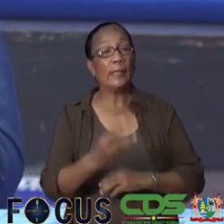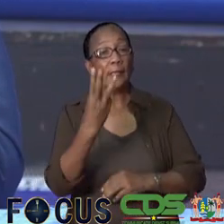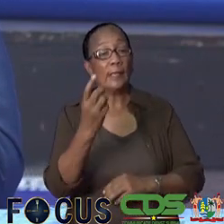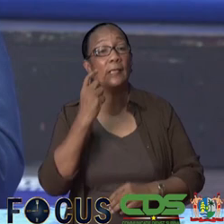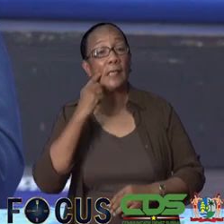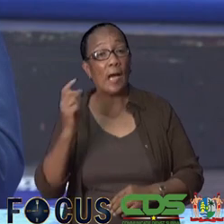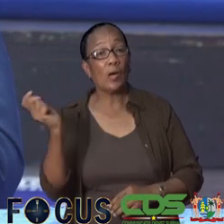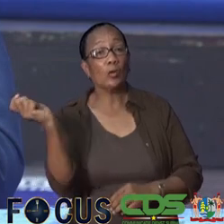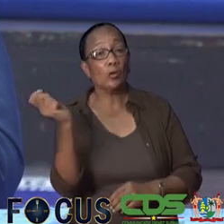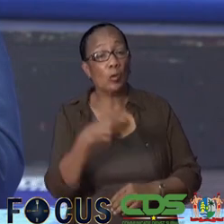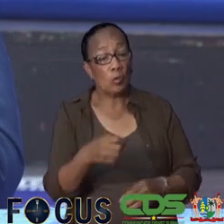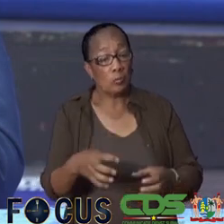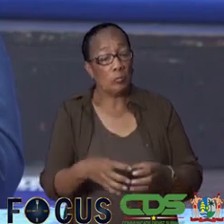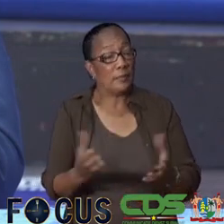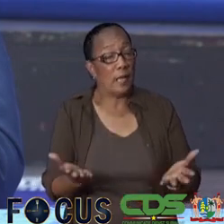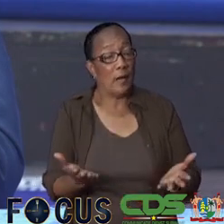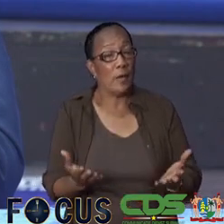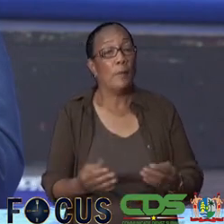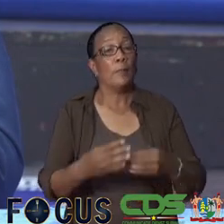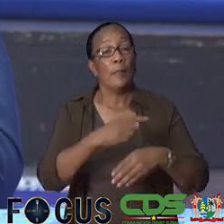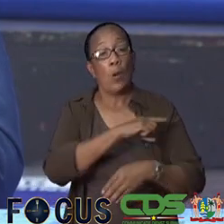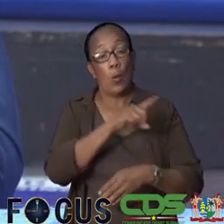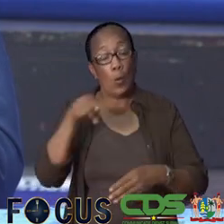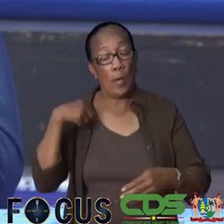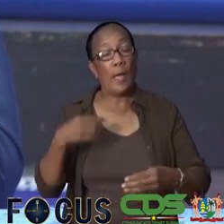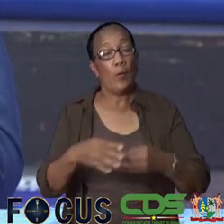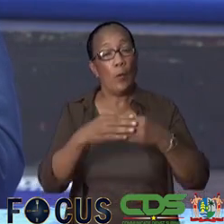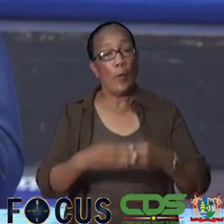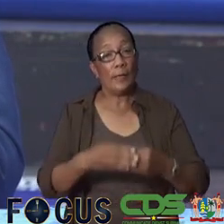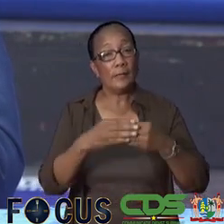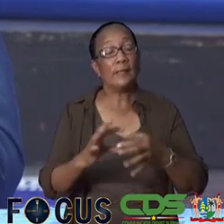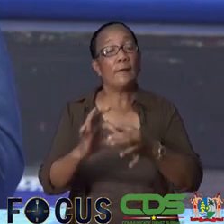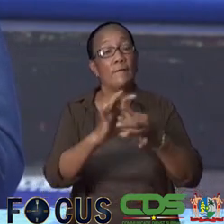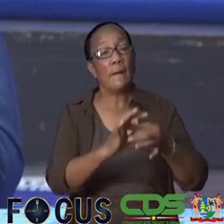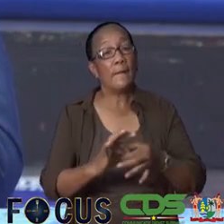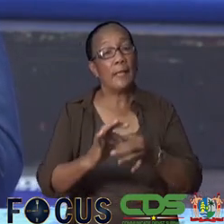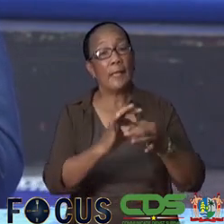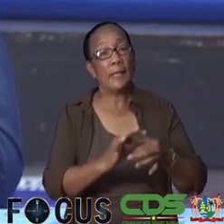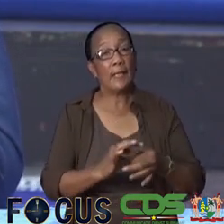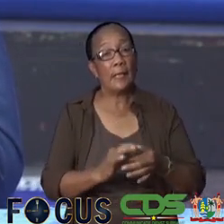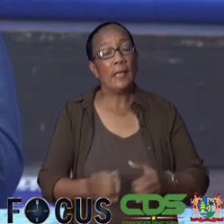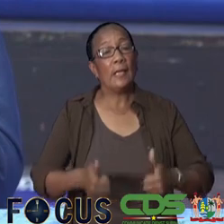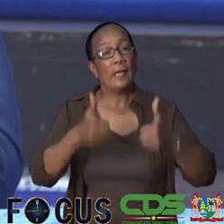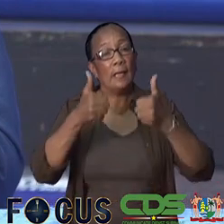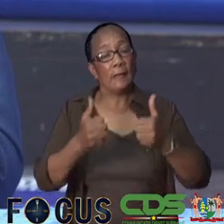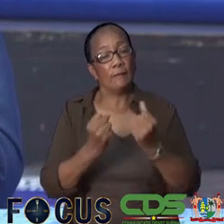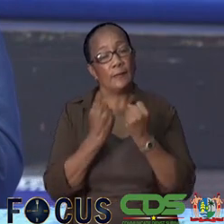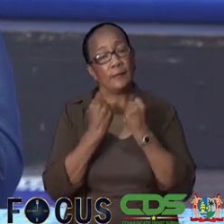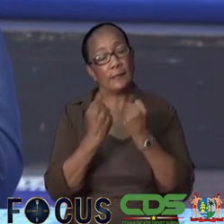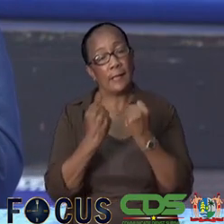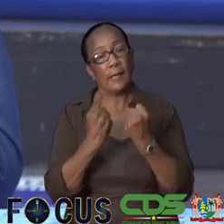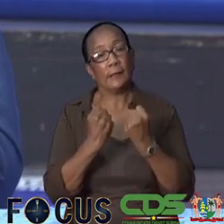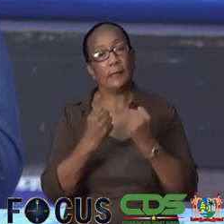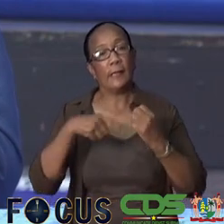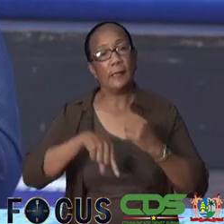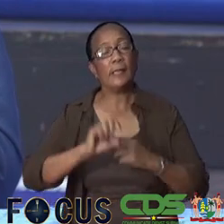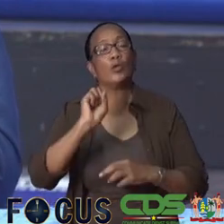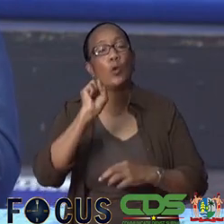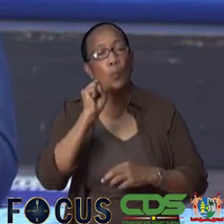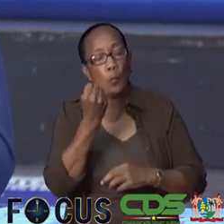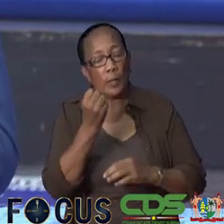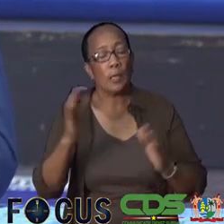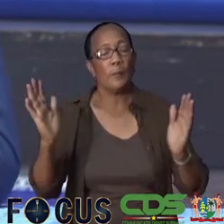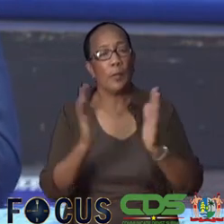hebben gelaten. En we wensen hierbij de nabestaanden heel veel sterkte en kracht toe in deze moeilijke